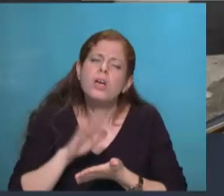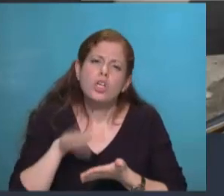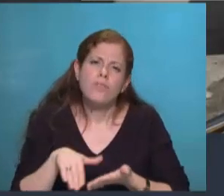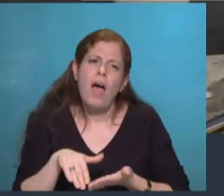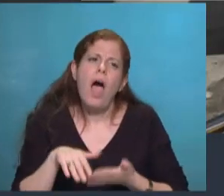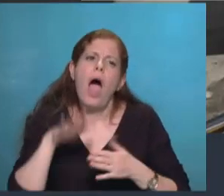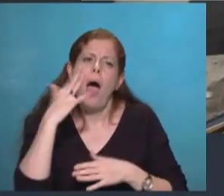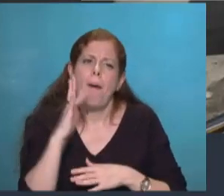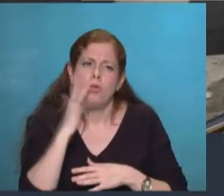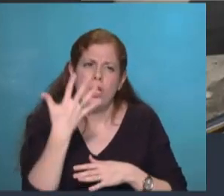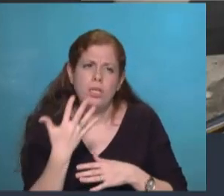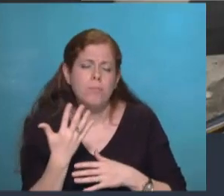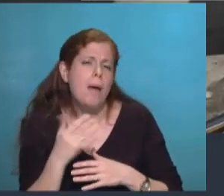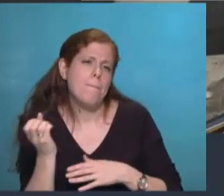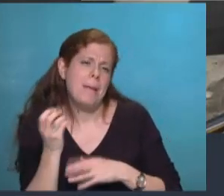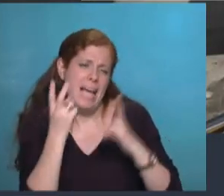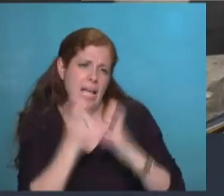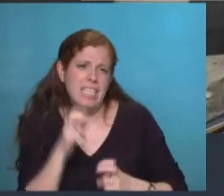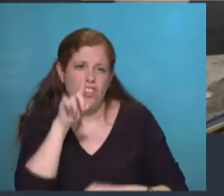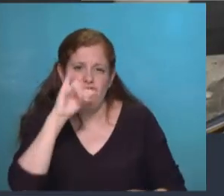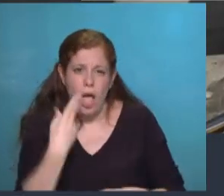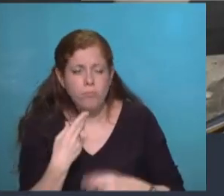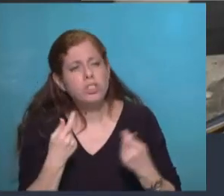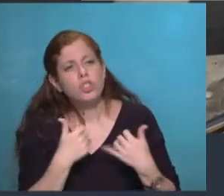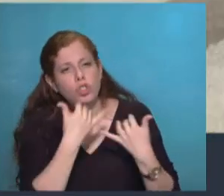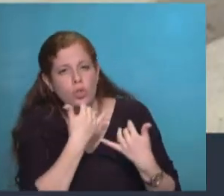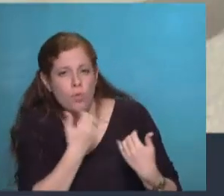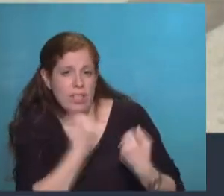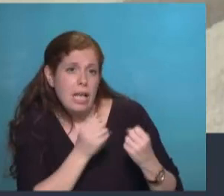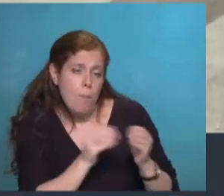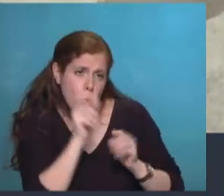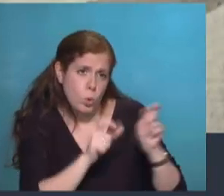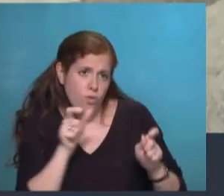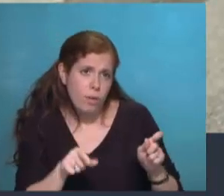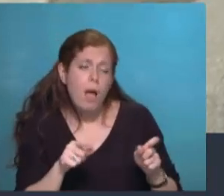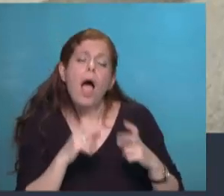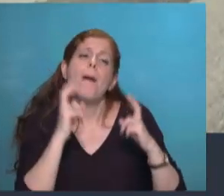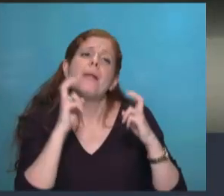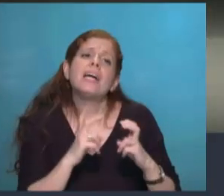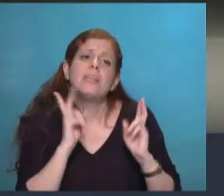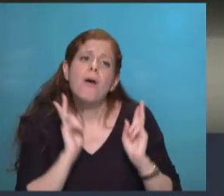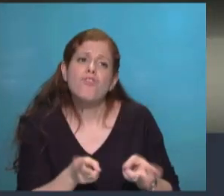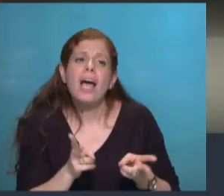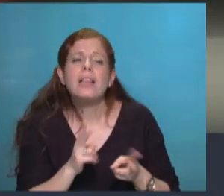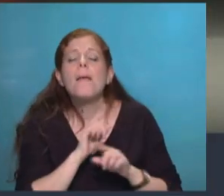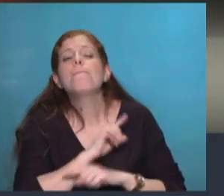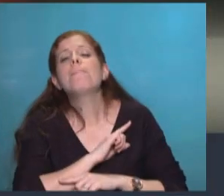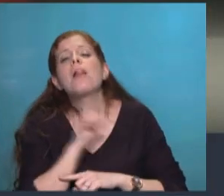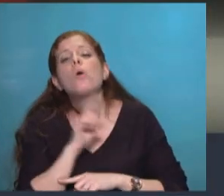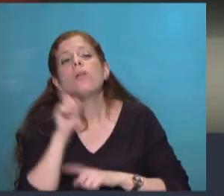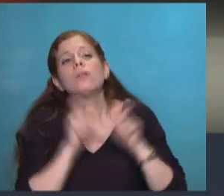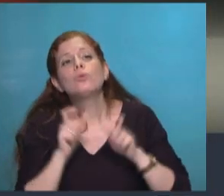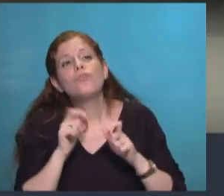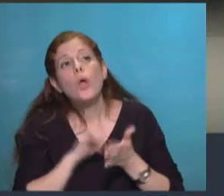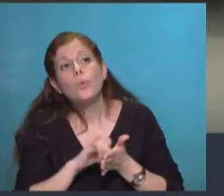ויה, סוג של מונית שירות, שיתוף נסיעה עם עוד תושבים כאן. האפליקציה הזו מאפשרת למיליוני תושבי ניו